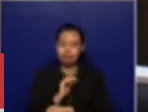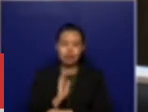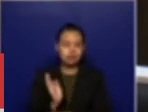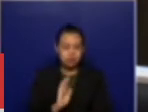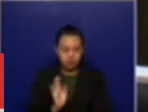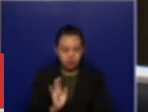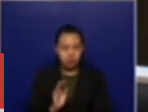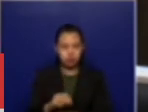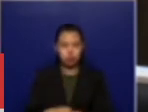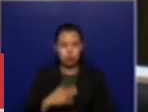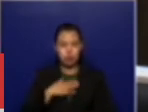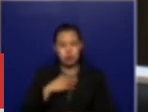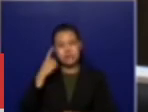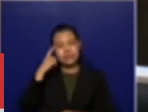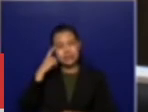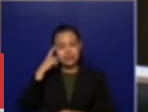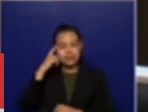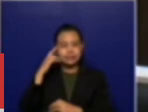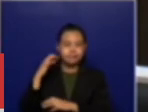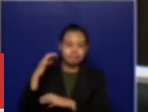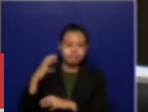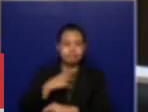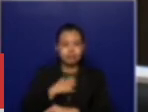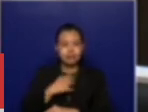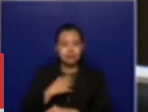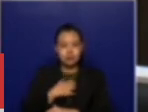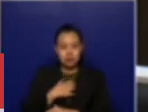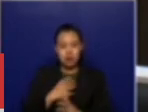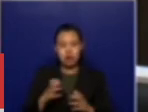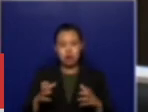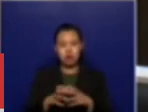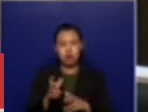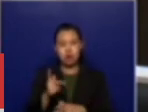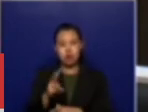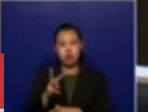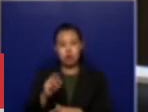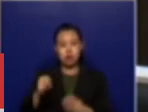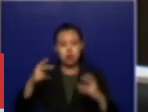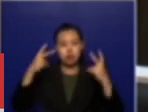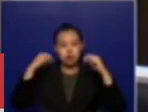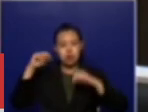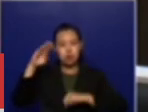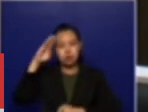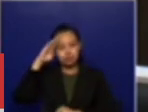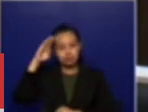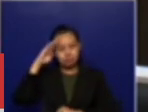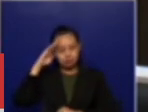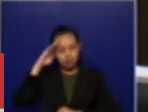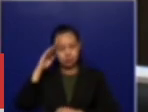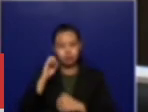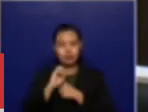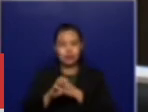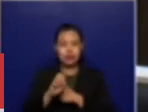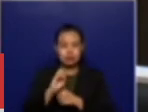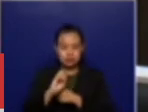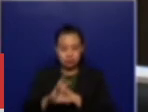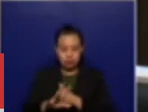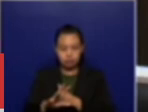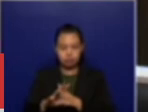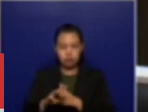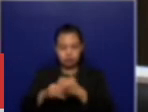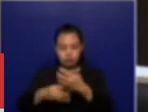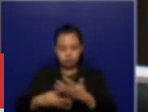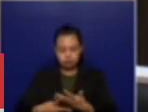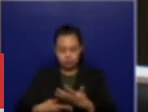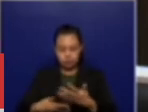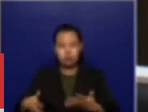อย่างยิ่งนะครับว่าท่านนายกและคณะรัฐมนตรีจะได้นำเอาข้อเสนอที่ผมได้กราบเรียนไปพิจารณ